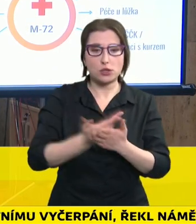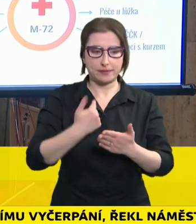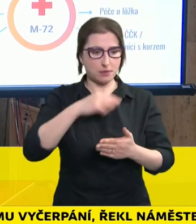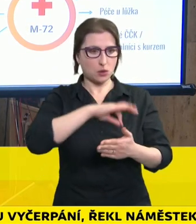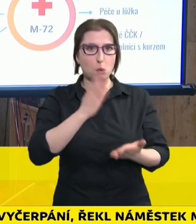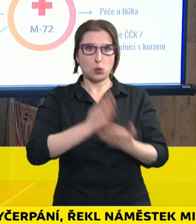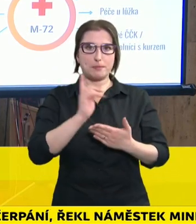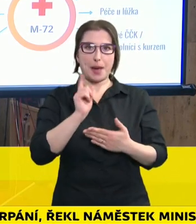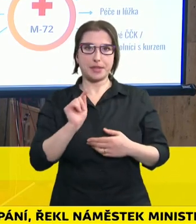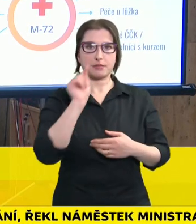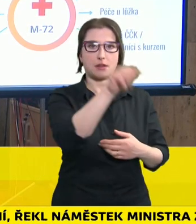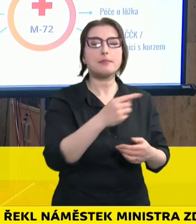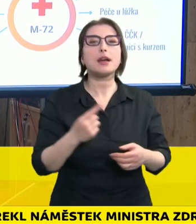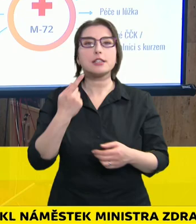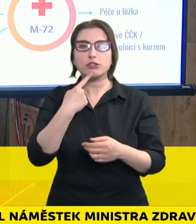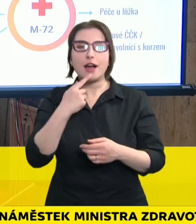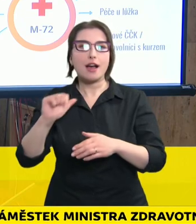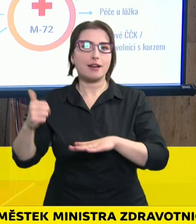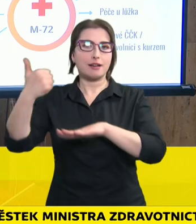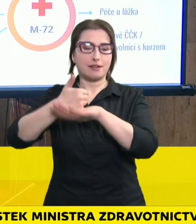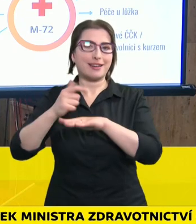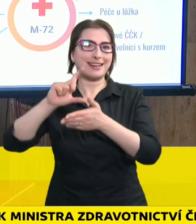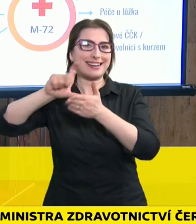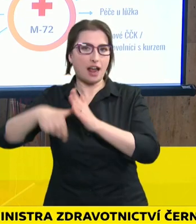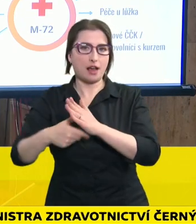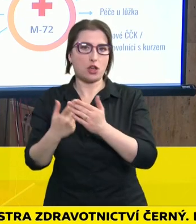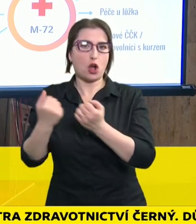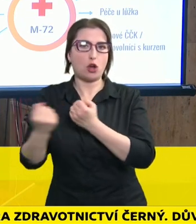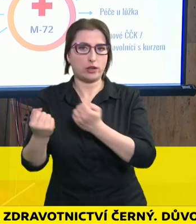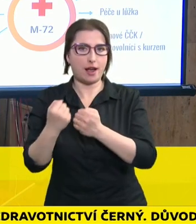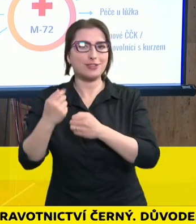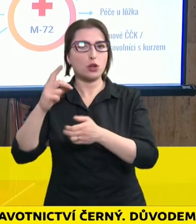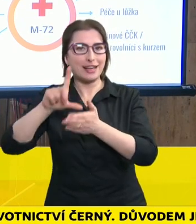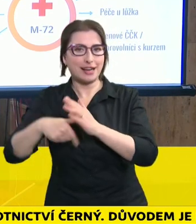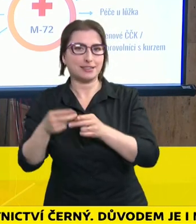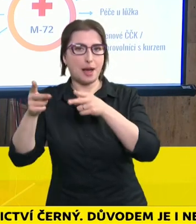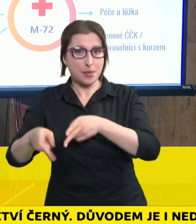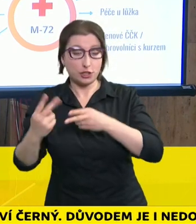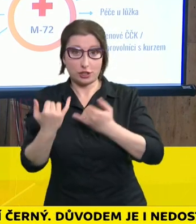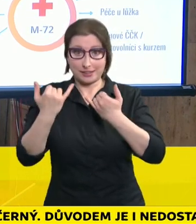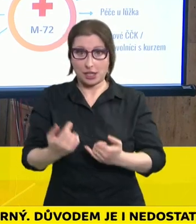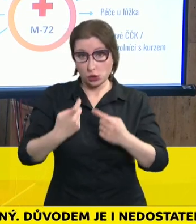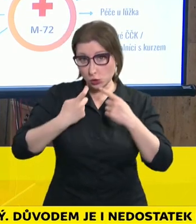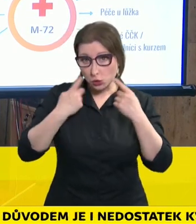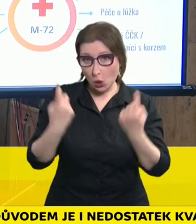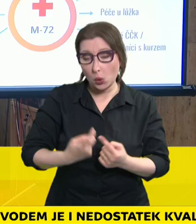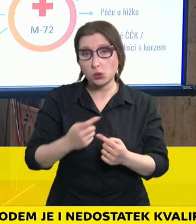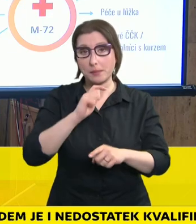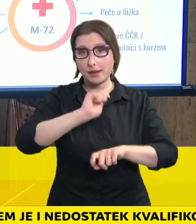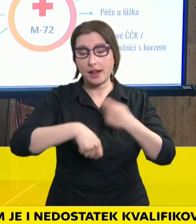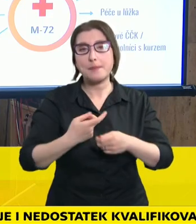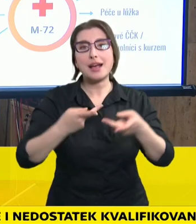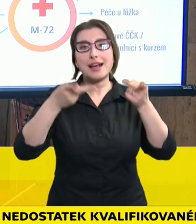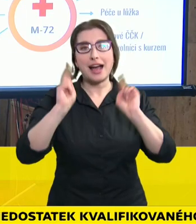intenzivní péče. Teď aktuálně pilotně tento model zkoušíme a reálně ho provádíme v Karlovarské